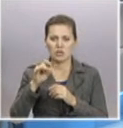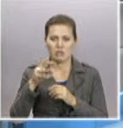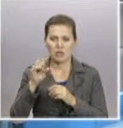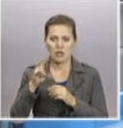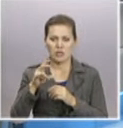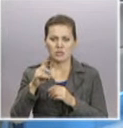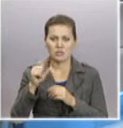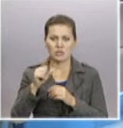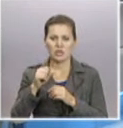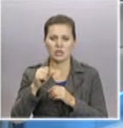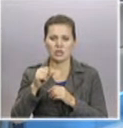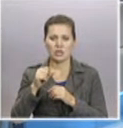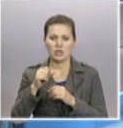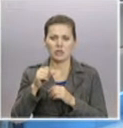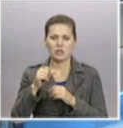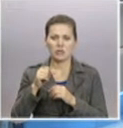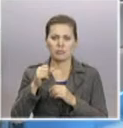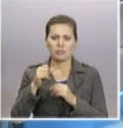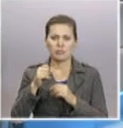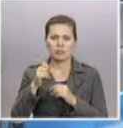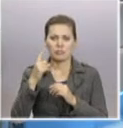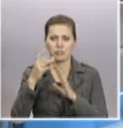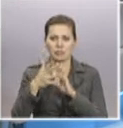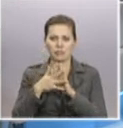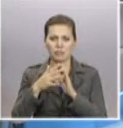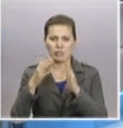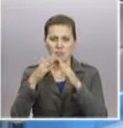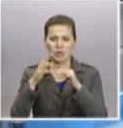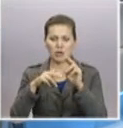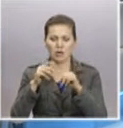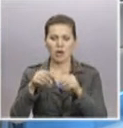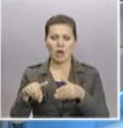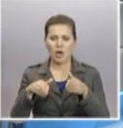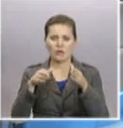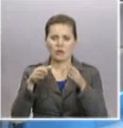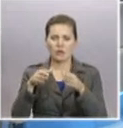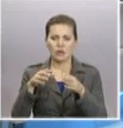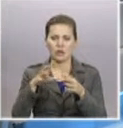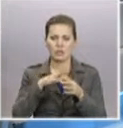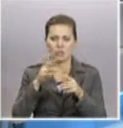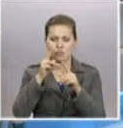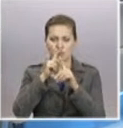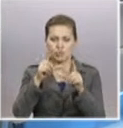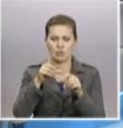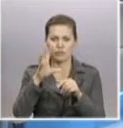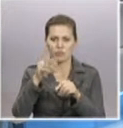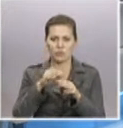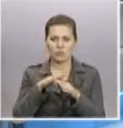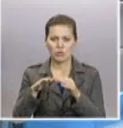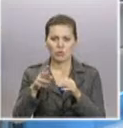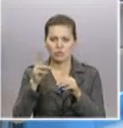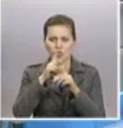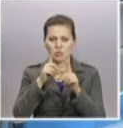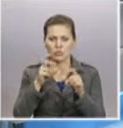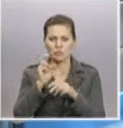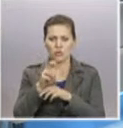за Ортордой, за Ергелем. Да, понятно. Спасибо за вопрос. Дома построили, а дома не довели. Там школы все заполнены. Мы в школах